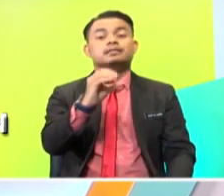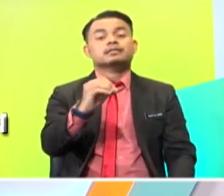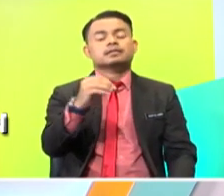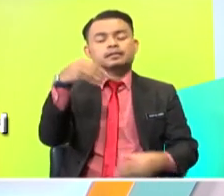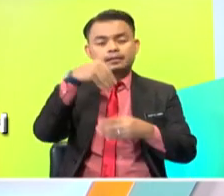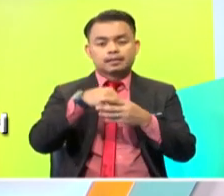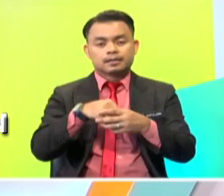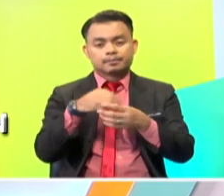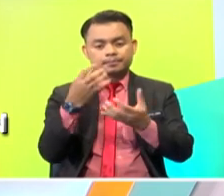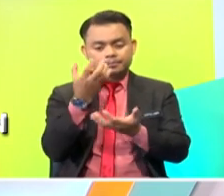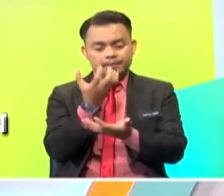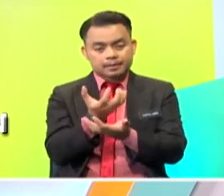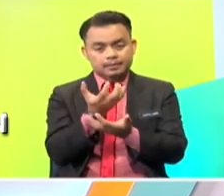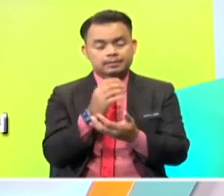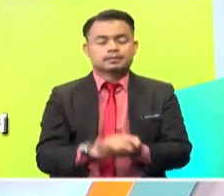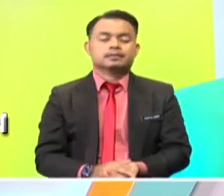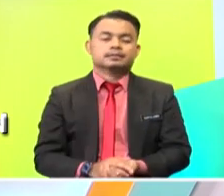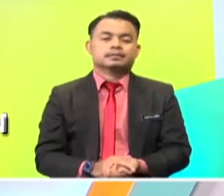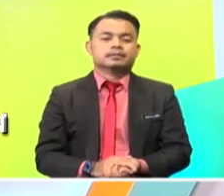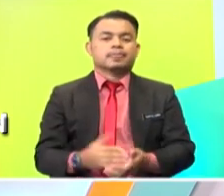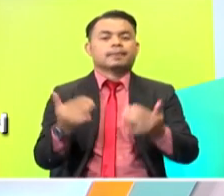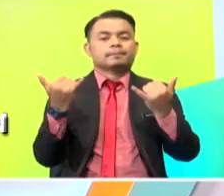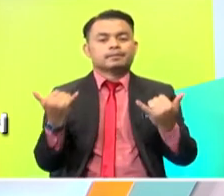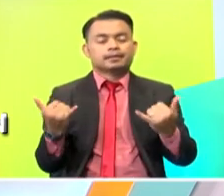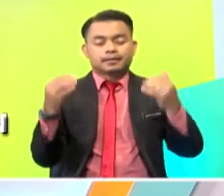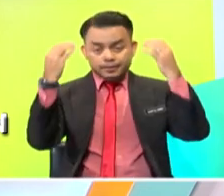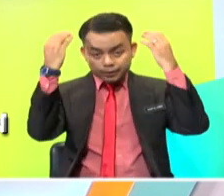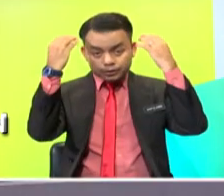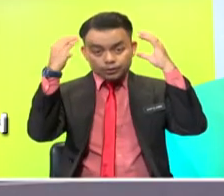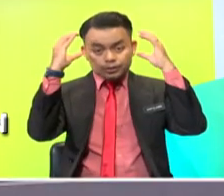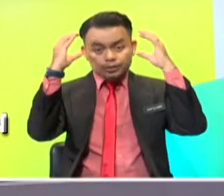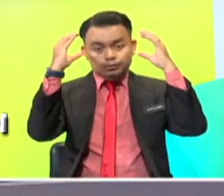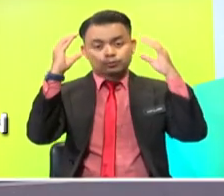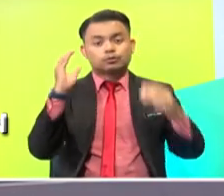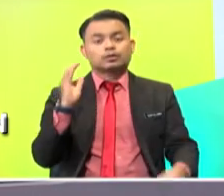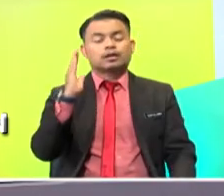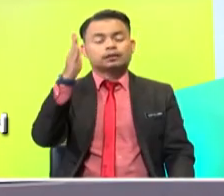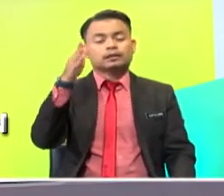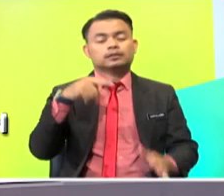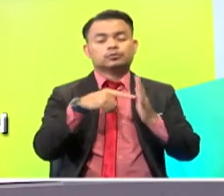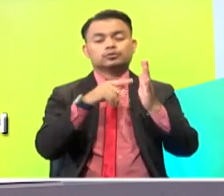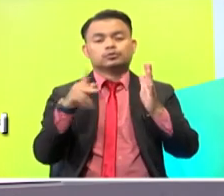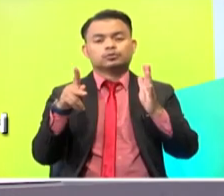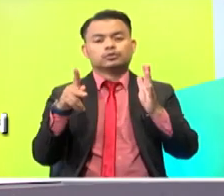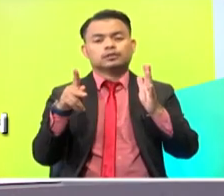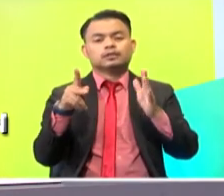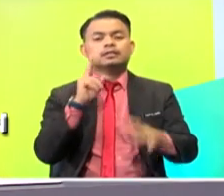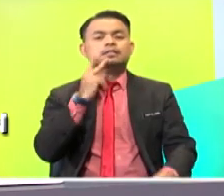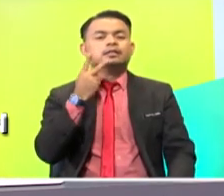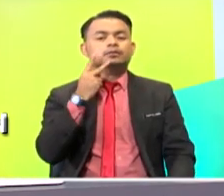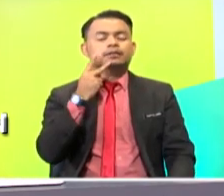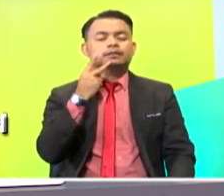tadi gua ditunjukkan penyimpanan sayuran Jennifer account chegou ada itu